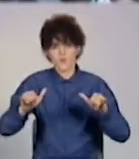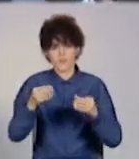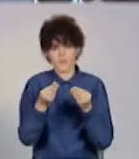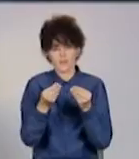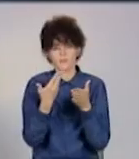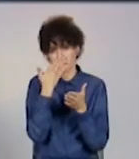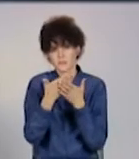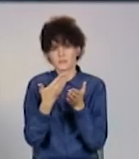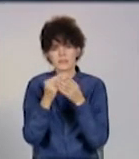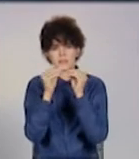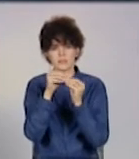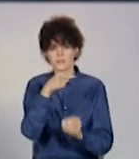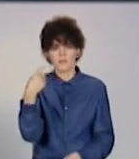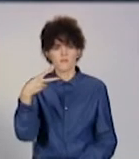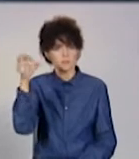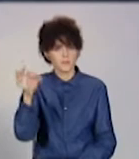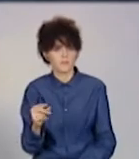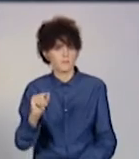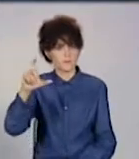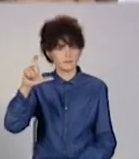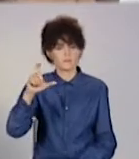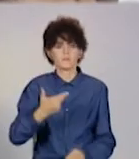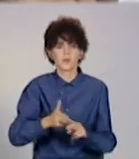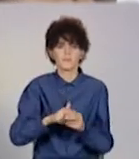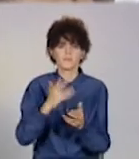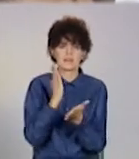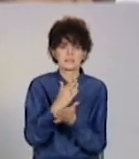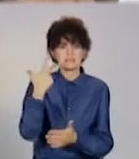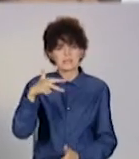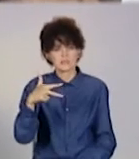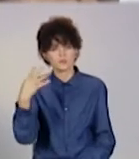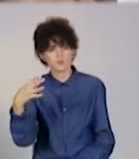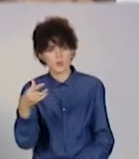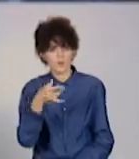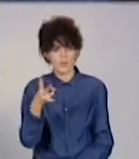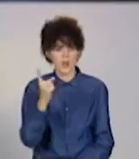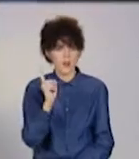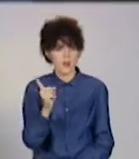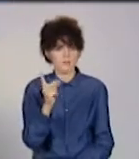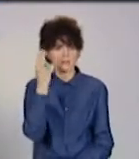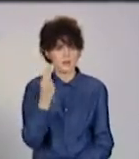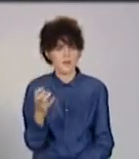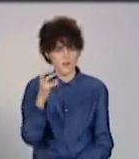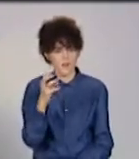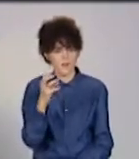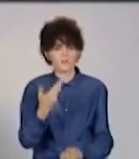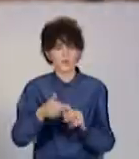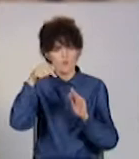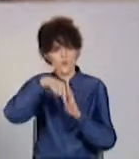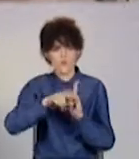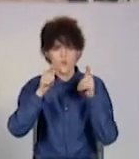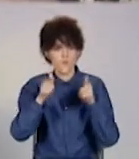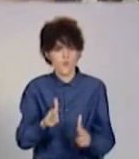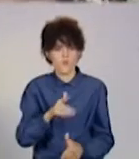процентів 10-20. Має продавчиня і нелущений по 30-40 гривень за кіло. Весь 100% жирний оріх.